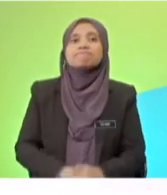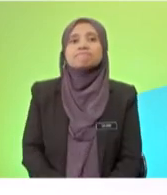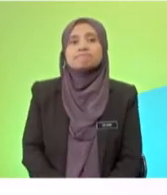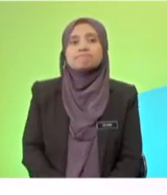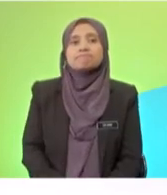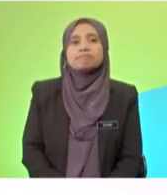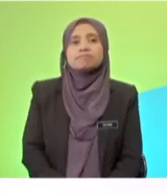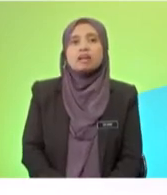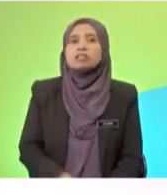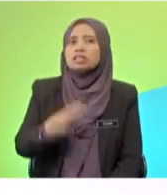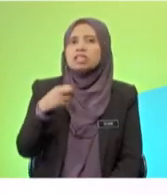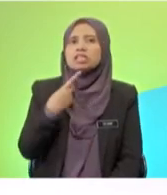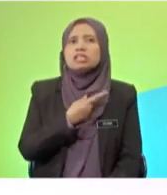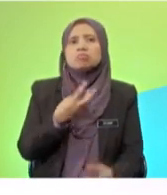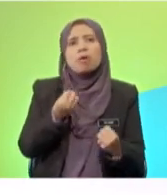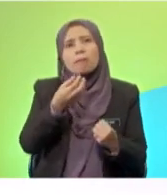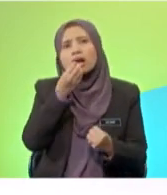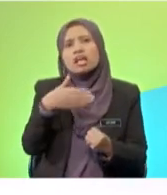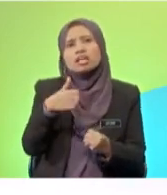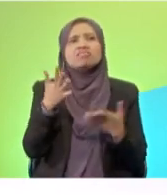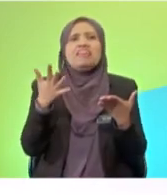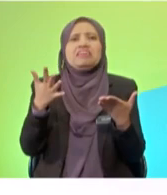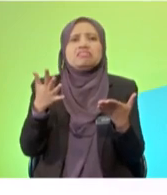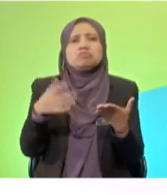nanti kita juga anak makan ikan